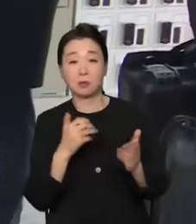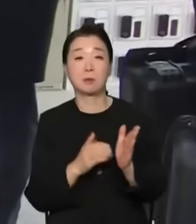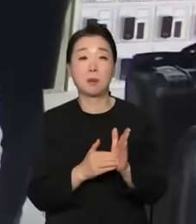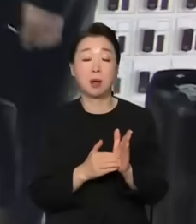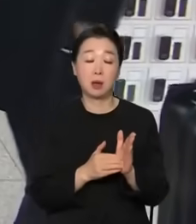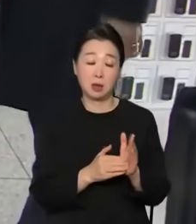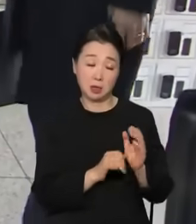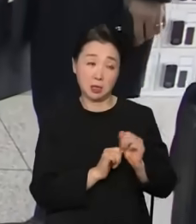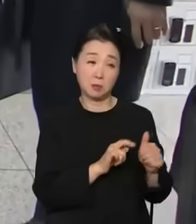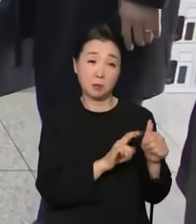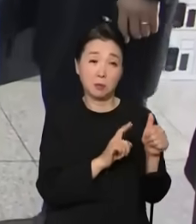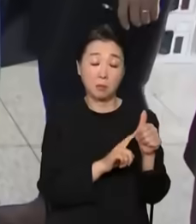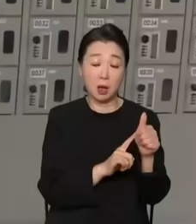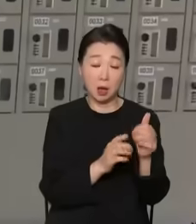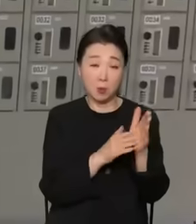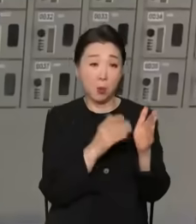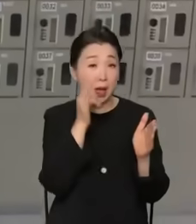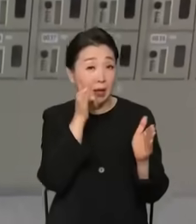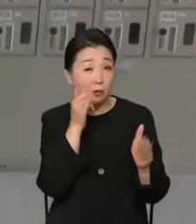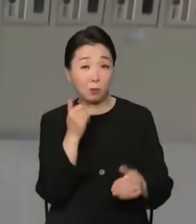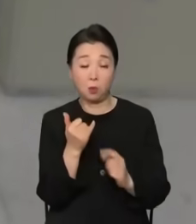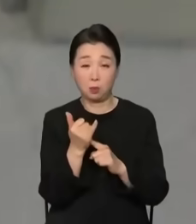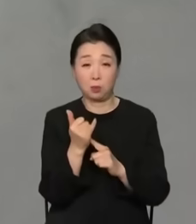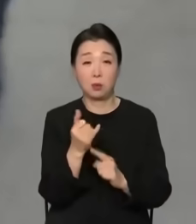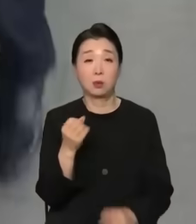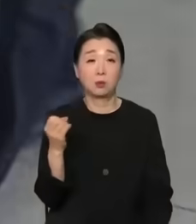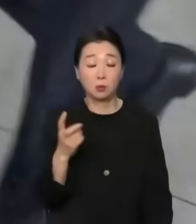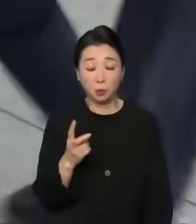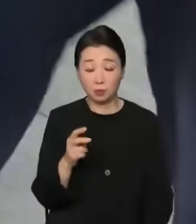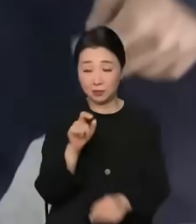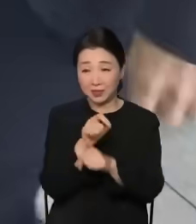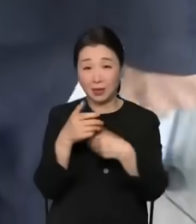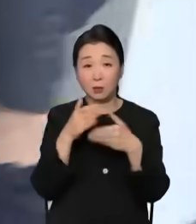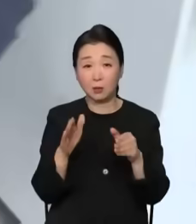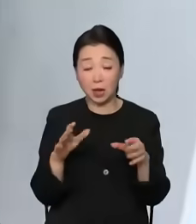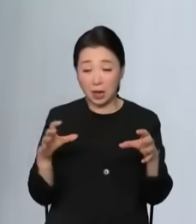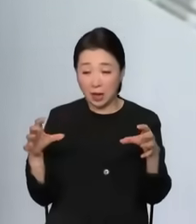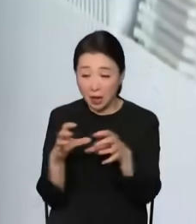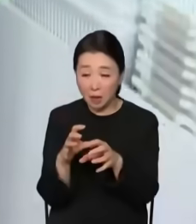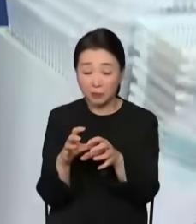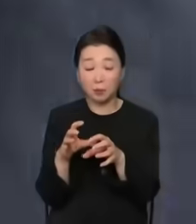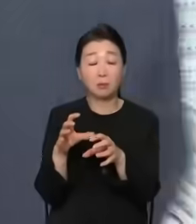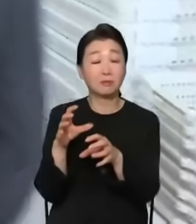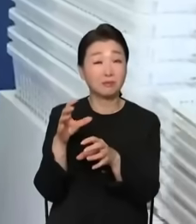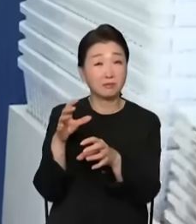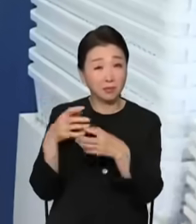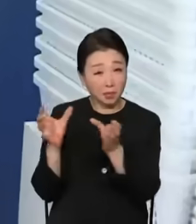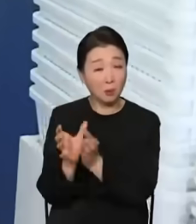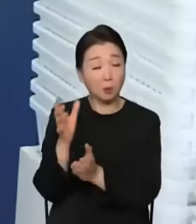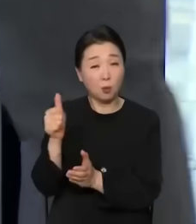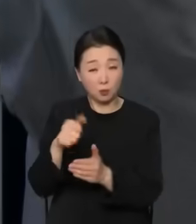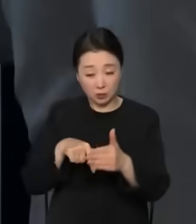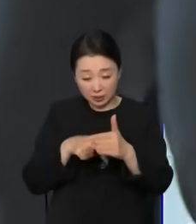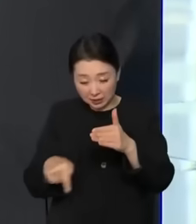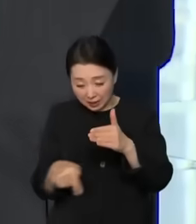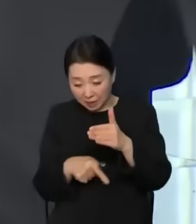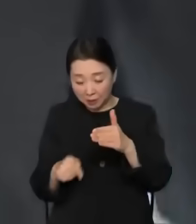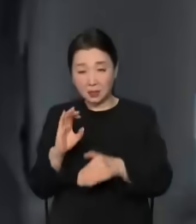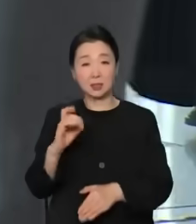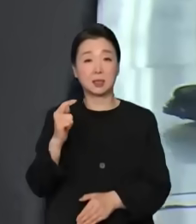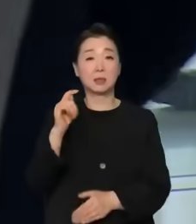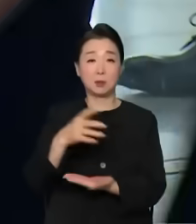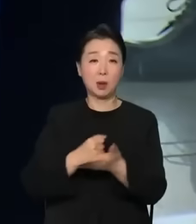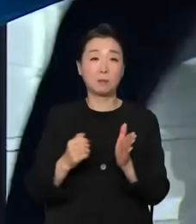국방부장관이 사용한 보안과 개엄 사령부 상황실이 합동참모본부 지하 지위 통제실 CCTV 확보한